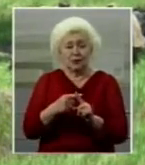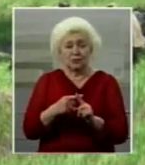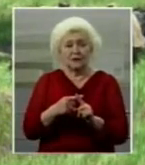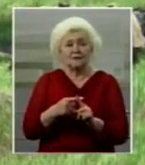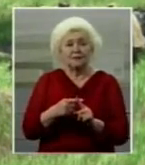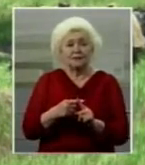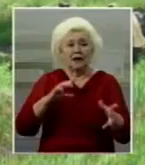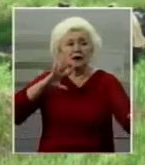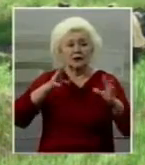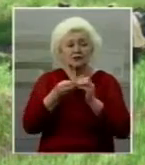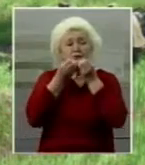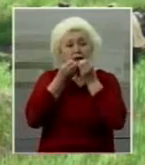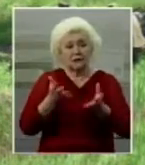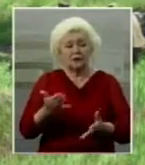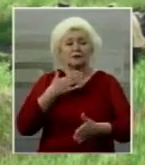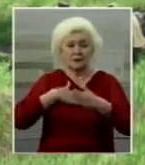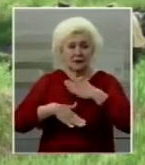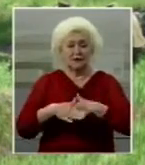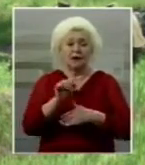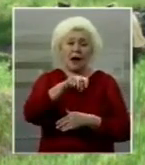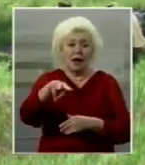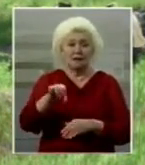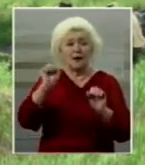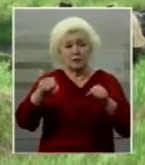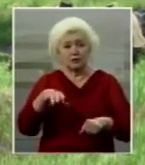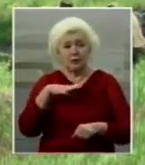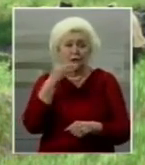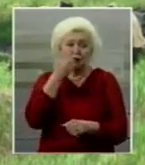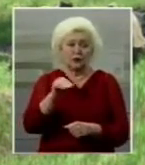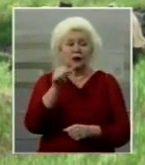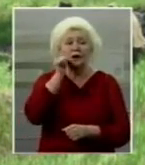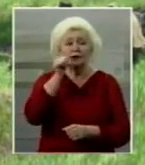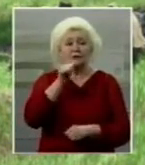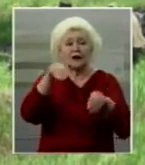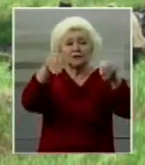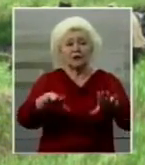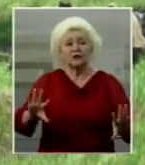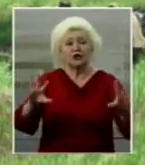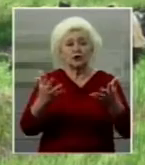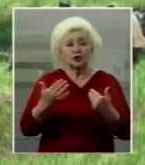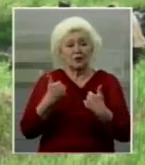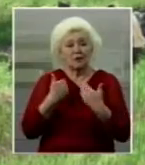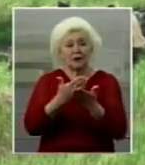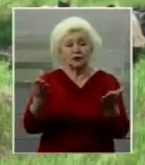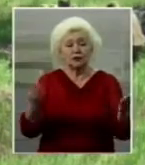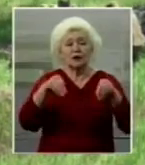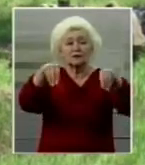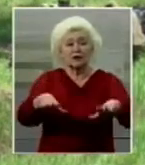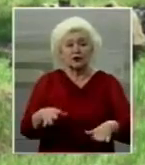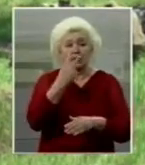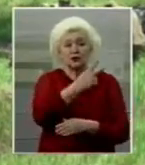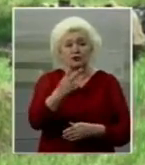Результати добрі. Я задоволений, але можна і краще. Завтра рішаючий момент у нас, рішаючий